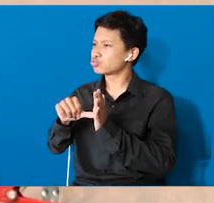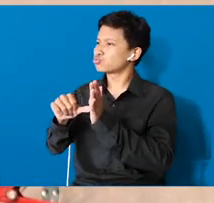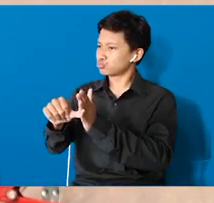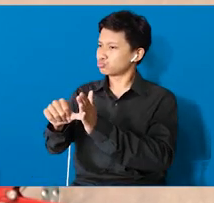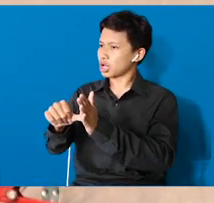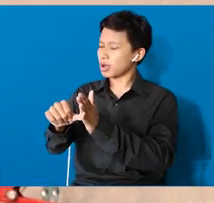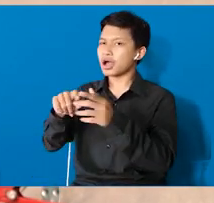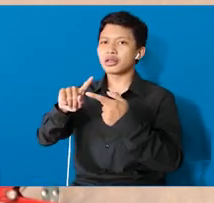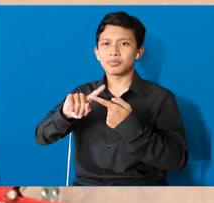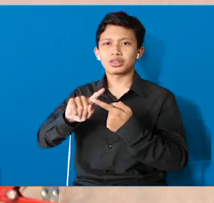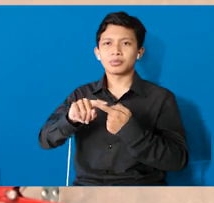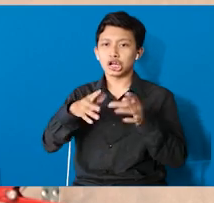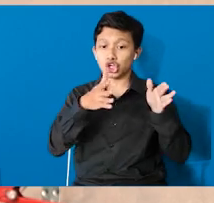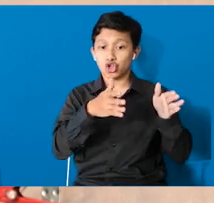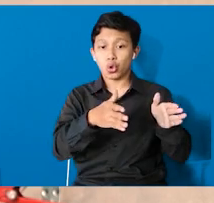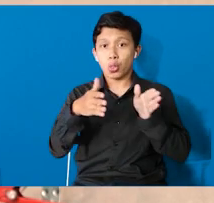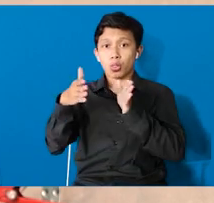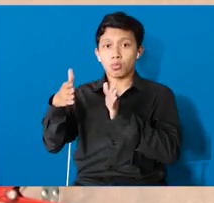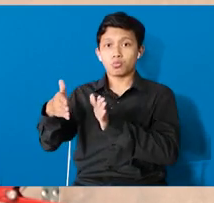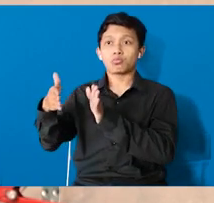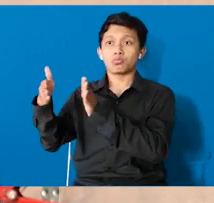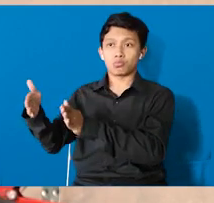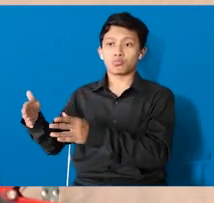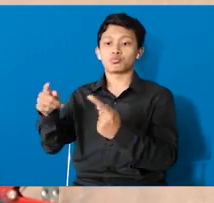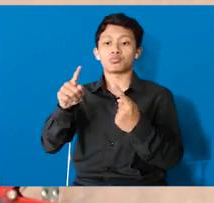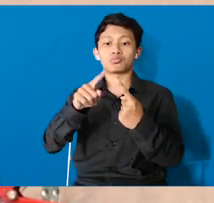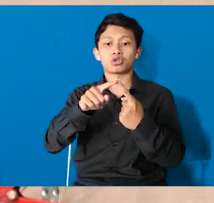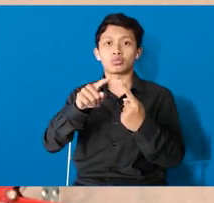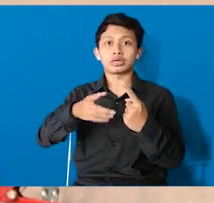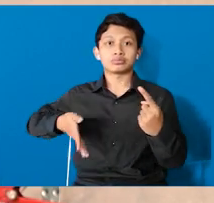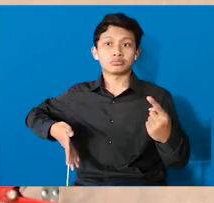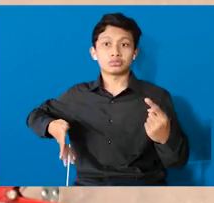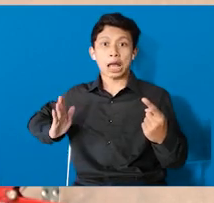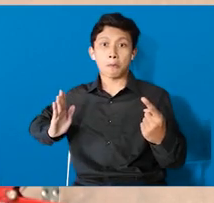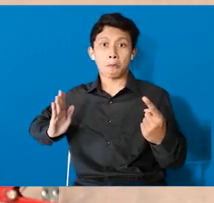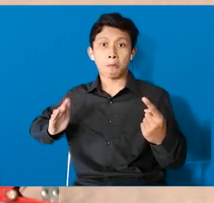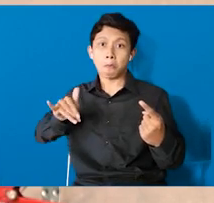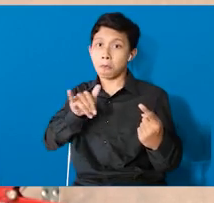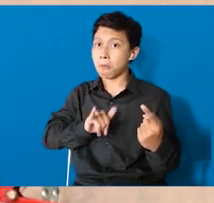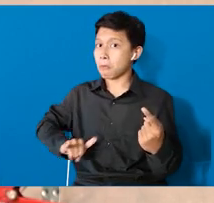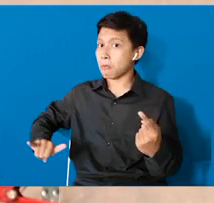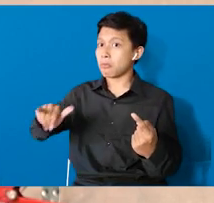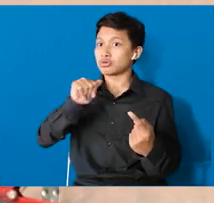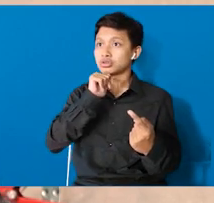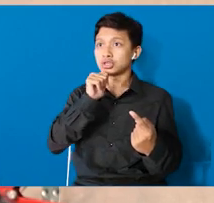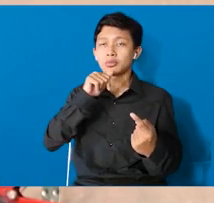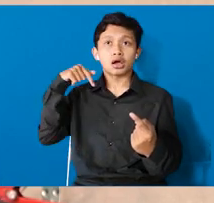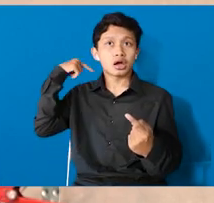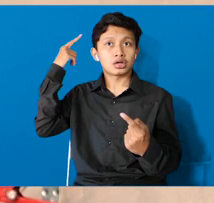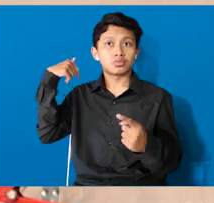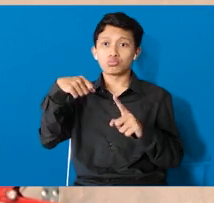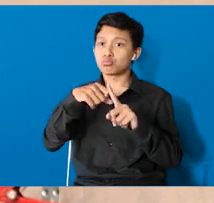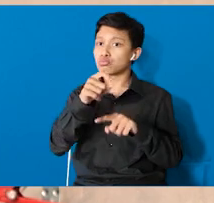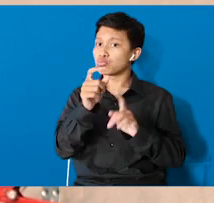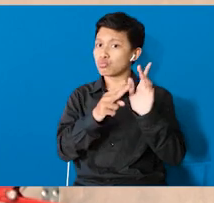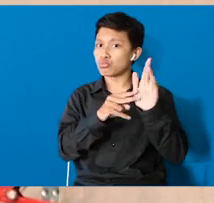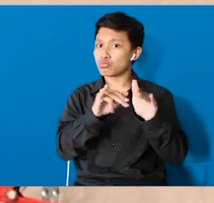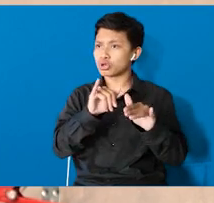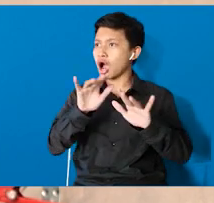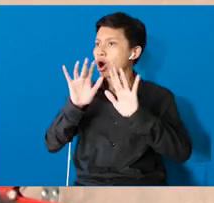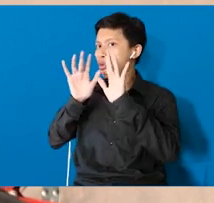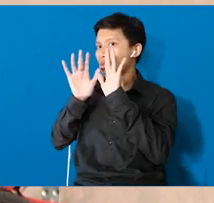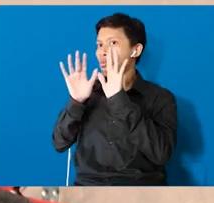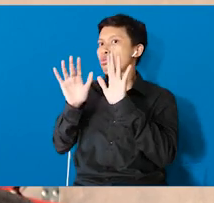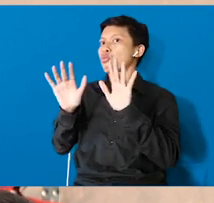lintas sektoral, apalagi juga di situ ada SIGAP yang bekerja sama ya, ada Bu Kumi ini kan luar biasa